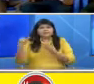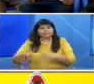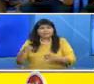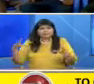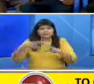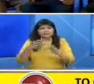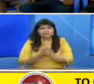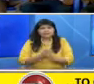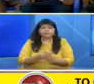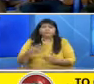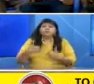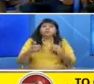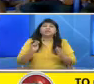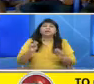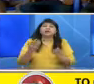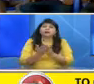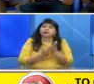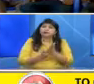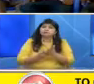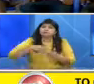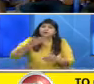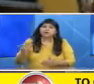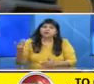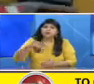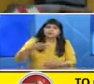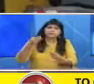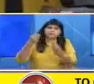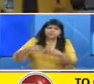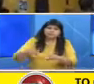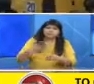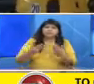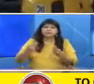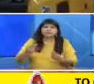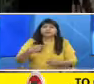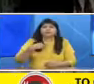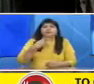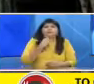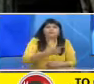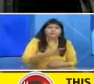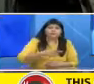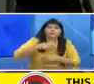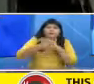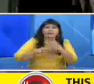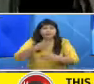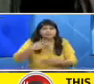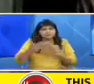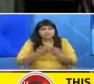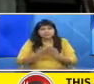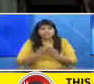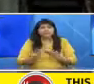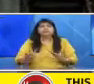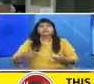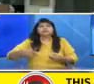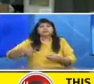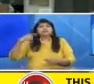जाए तो इसके उचित निस्तारण हेतु आगे आए, डिस्पोजल की व्यवस्था हो। इसे रिसाइकल किया जा सकता है, इसे